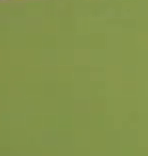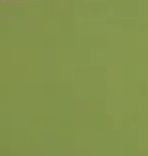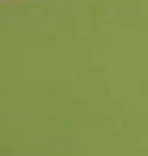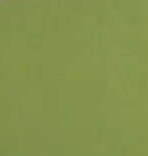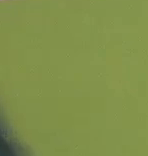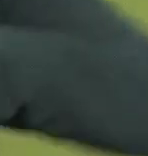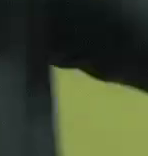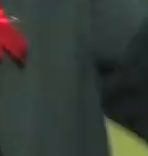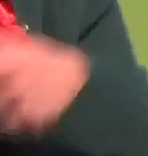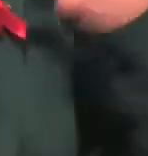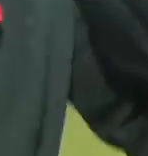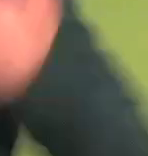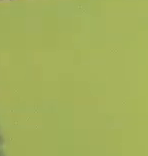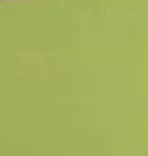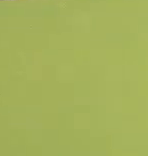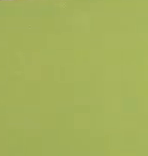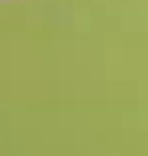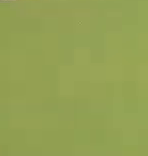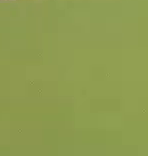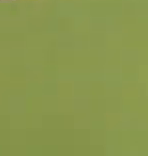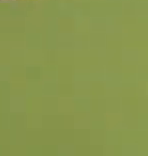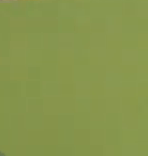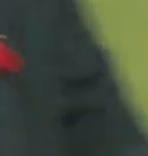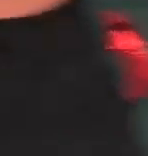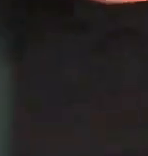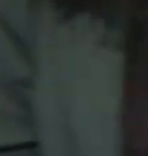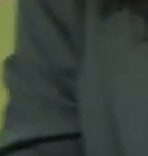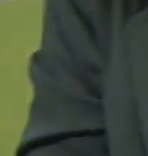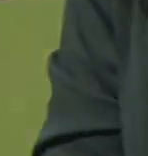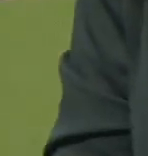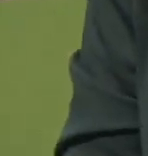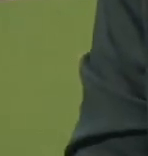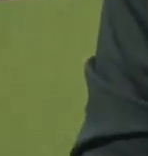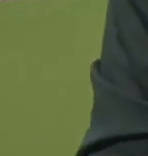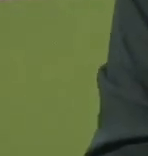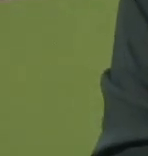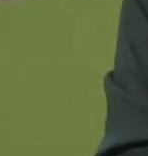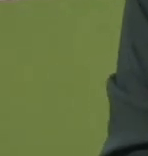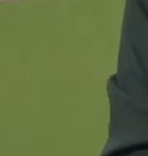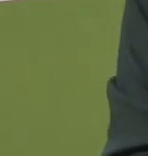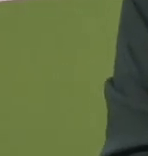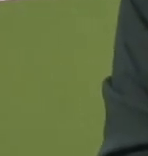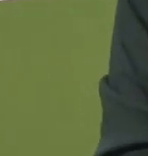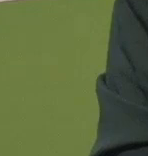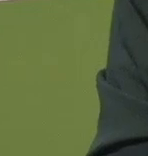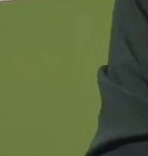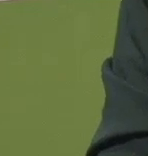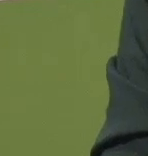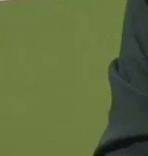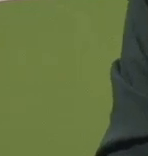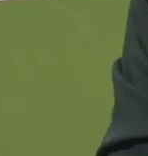Hemmungen abbauen muss und beide Seiten aufeinander zukommen. Und das ist einfach eine Haltungssache.